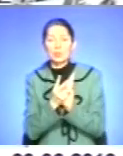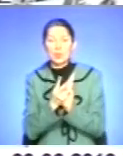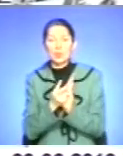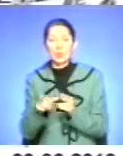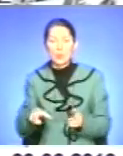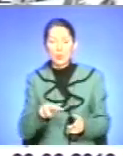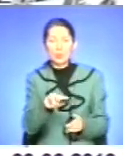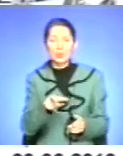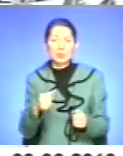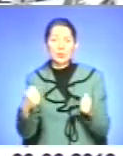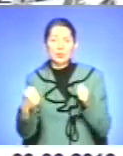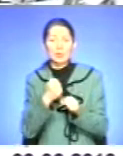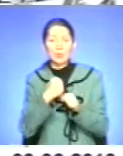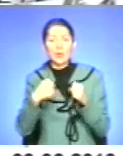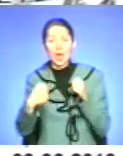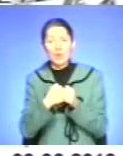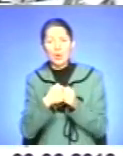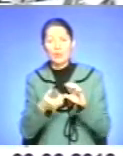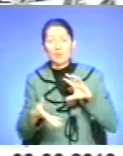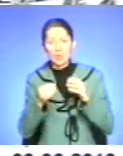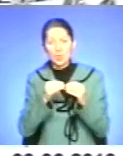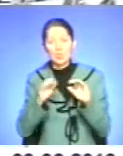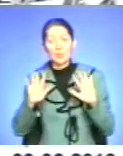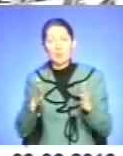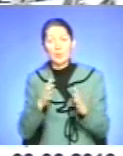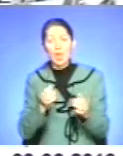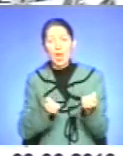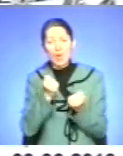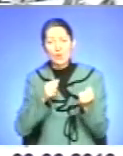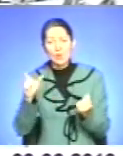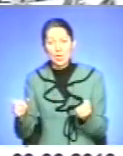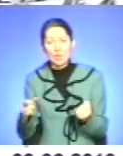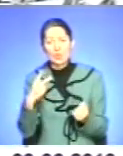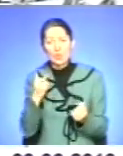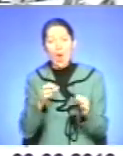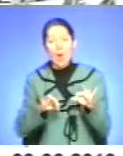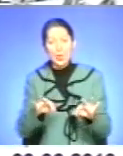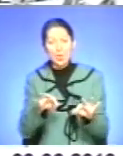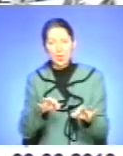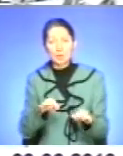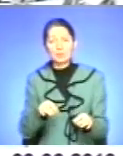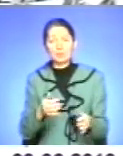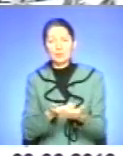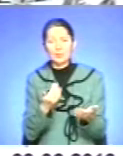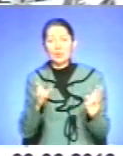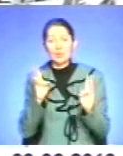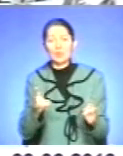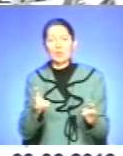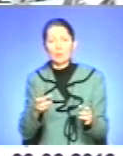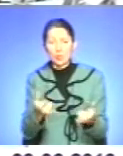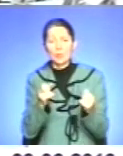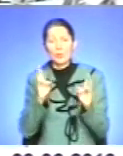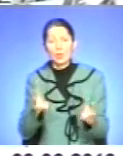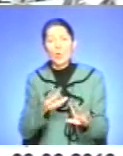даної автопригоди водій автомобіля Mazda, а також водій автомобіля Honda та пасажир даного автомобіля від отриманих травм померли на